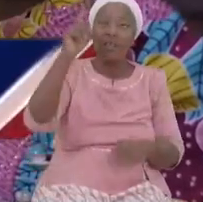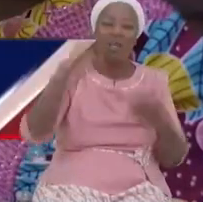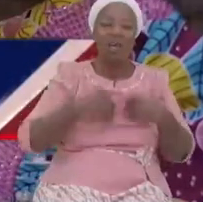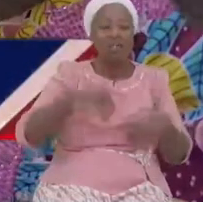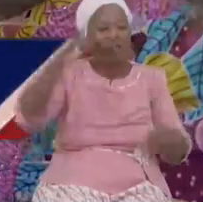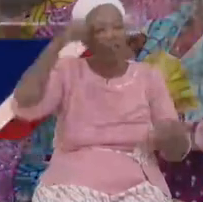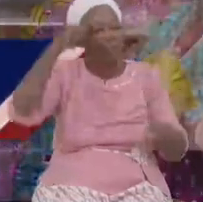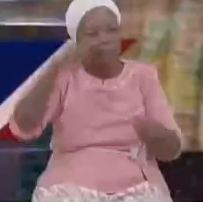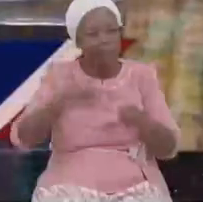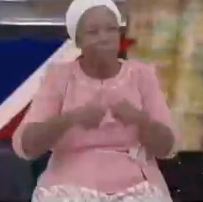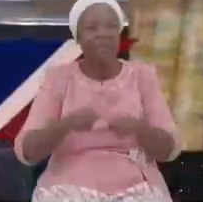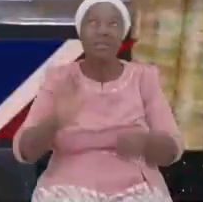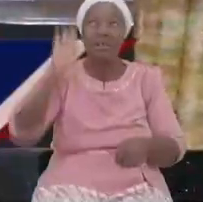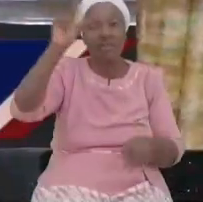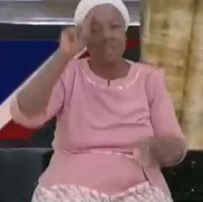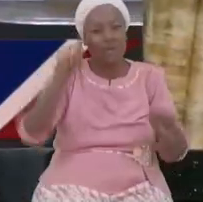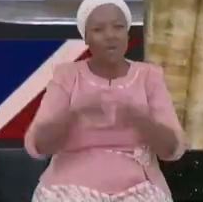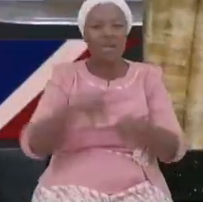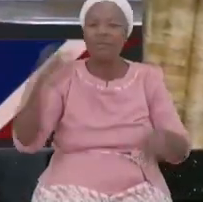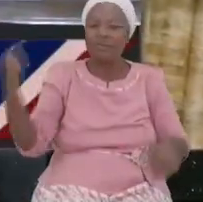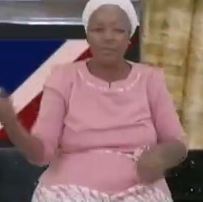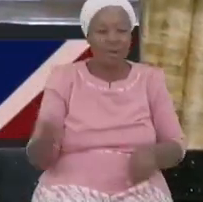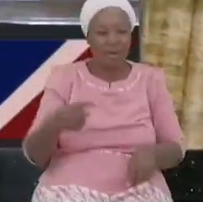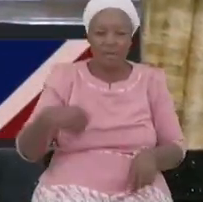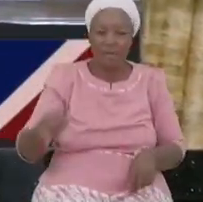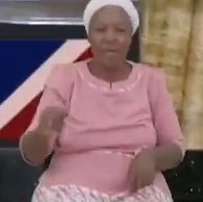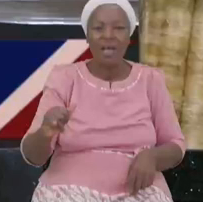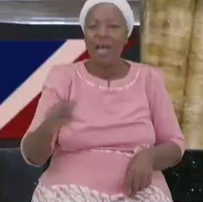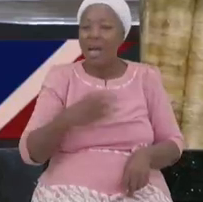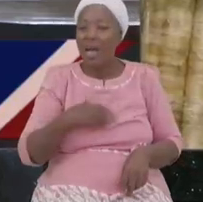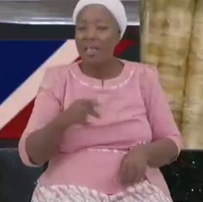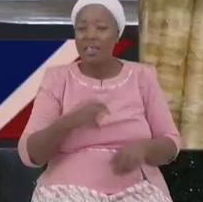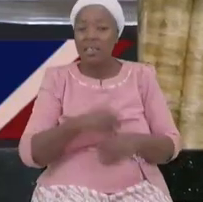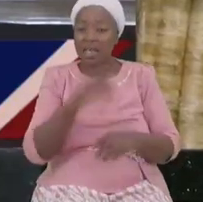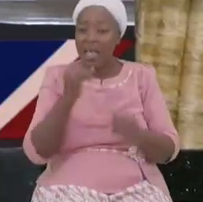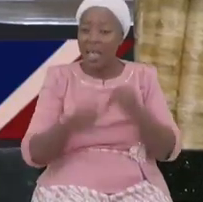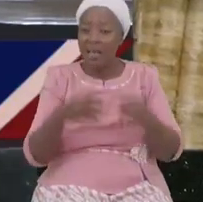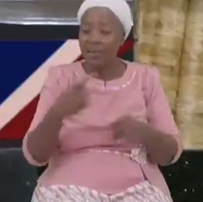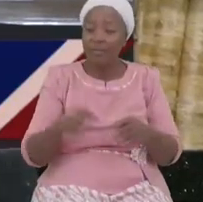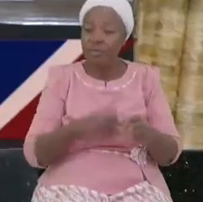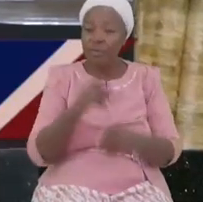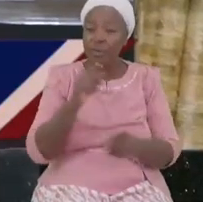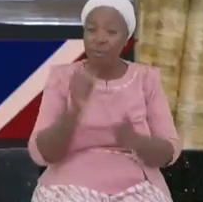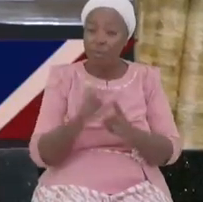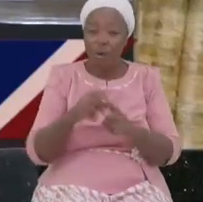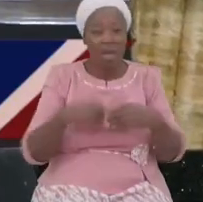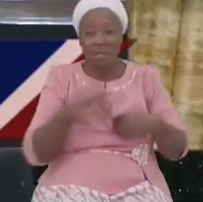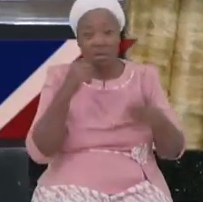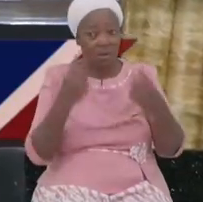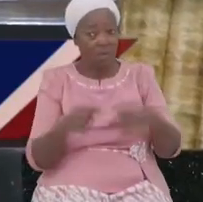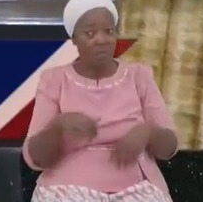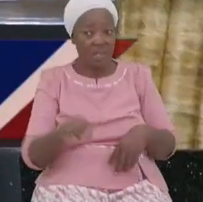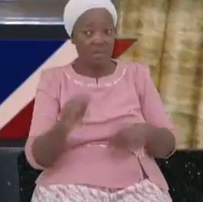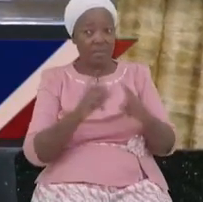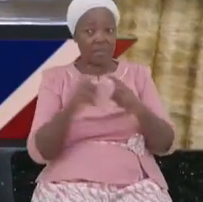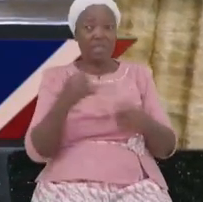8. Il se rappelle toujours son alliance. Comme la fin du monde n'est pas encore venue, ça fait partie de ce toujours. Il se